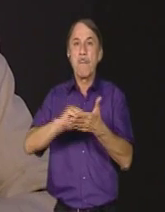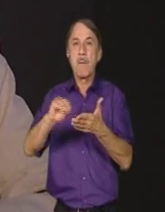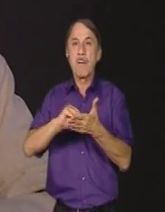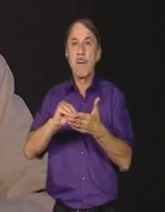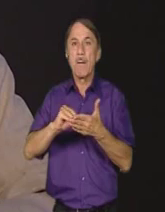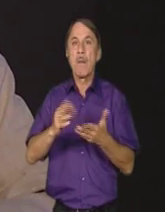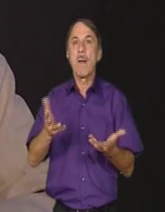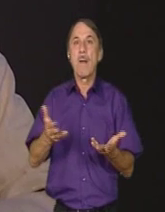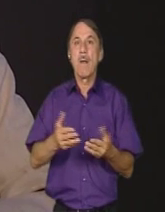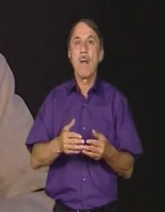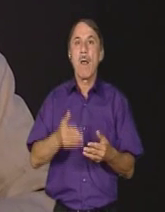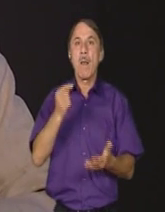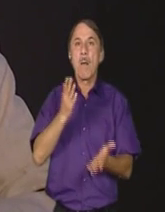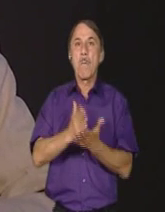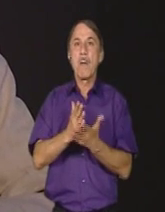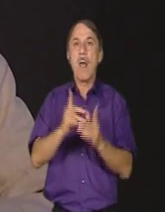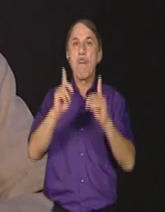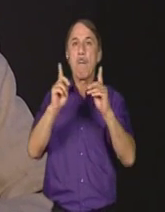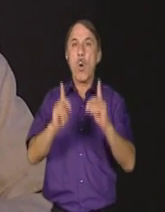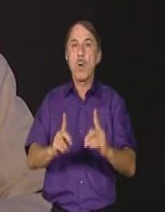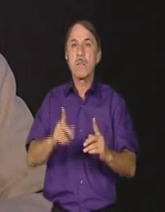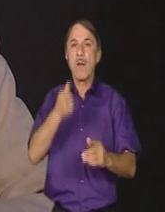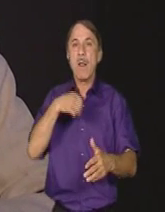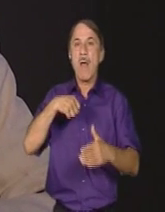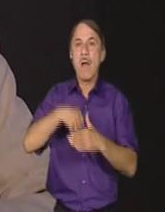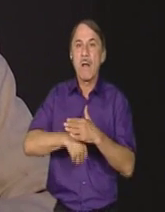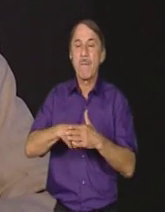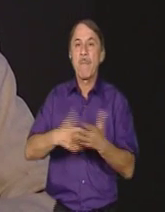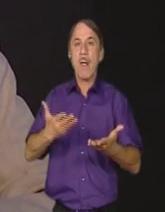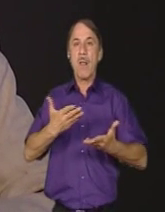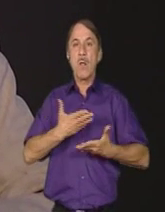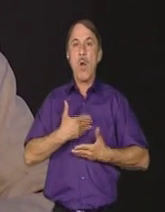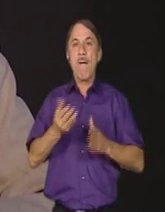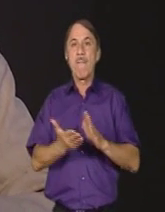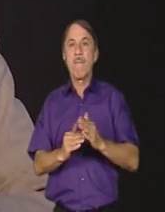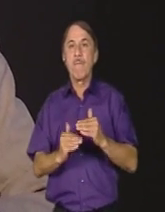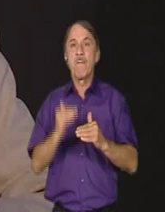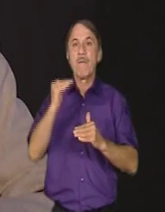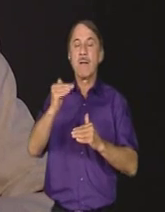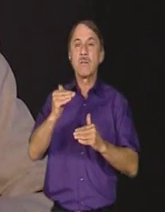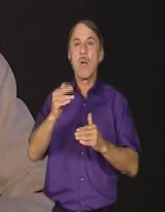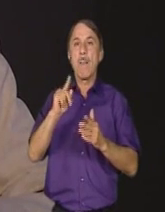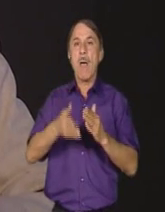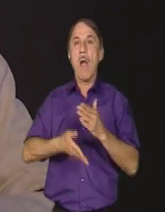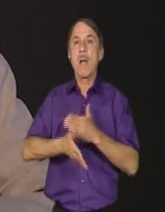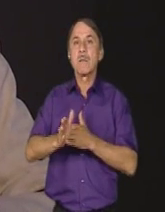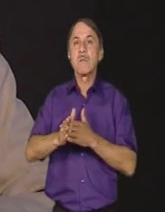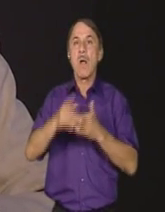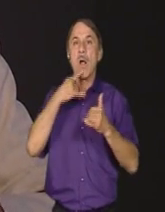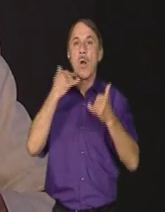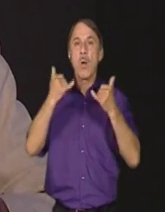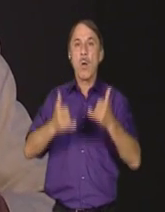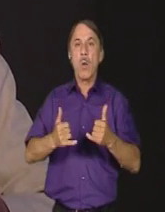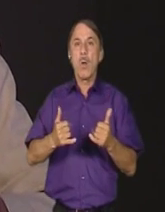propisanim uslovima. Dakle, bilo je potrebno na referendumu dobiti većinu neizašlih, kako je to